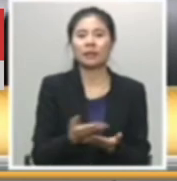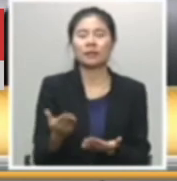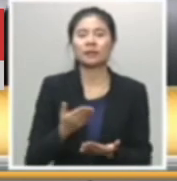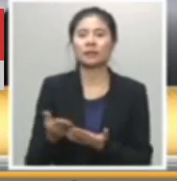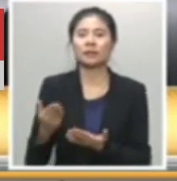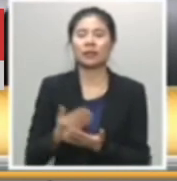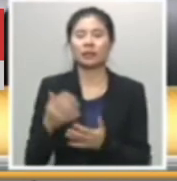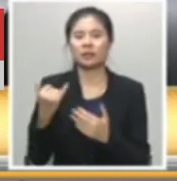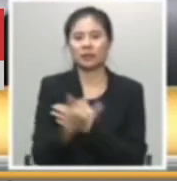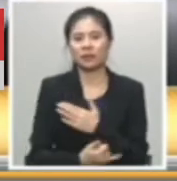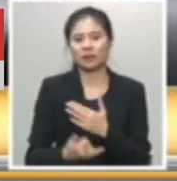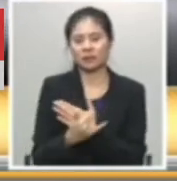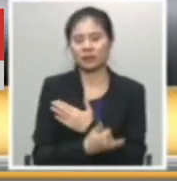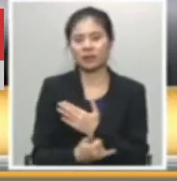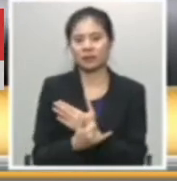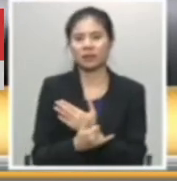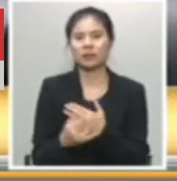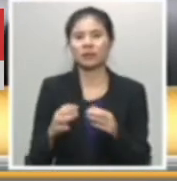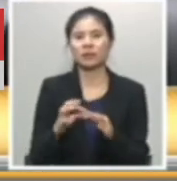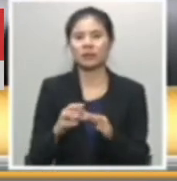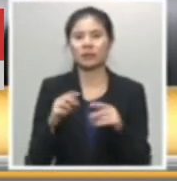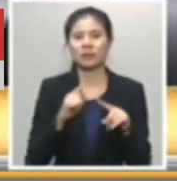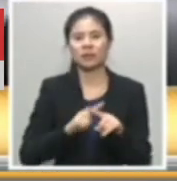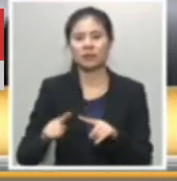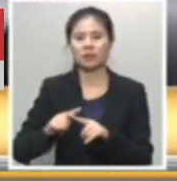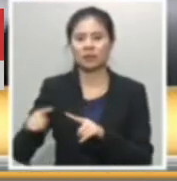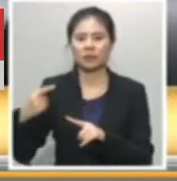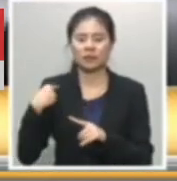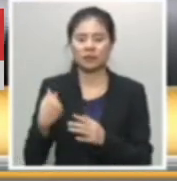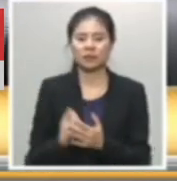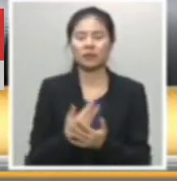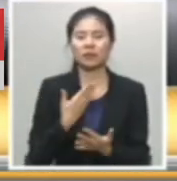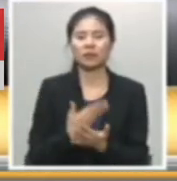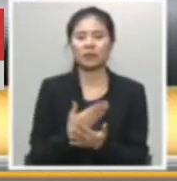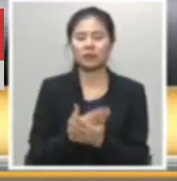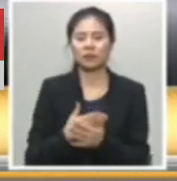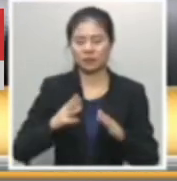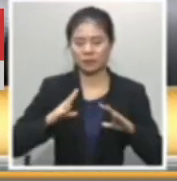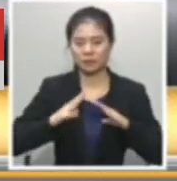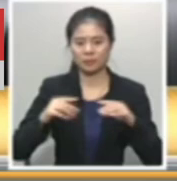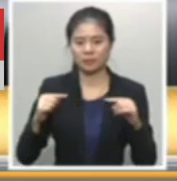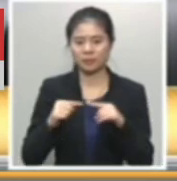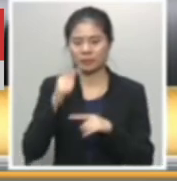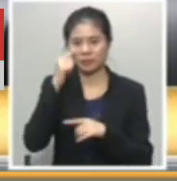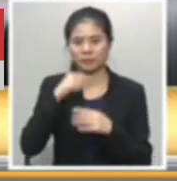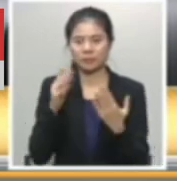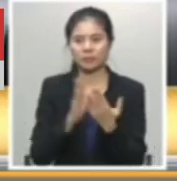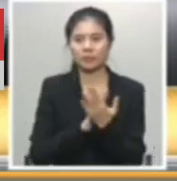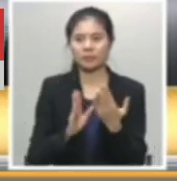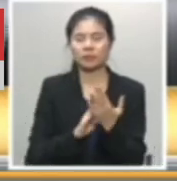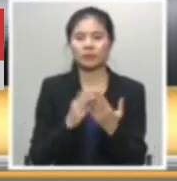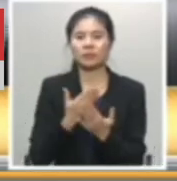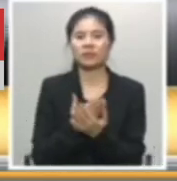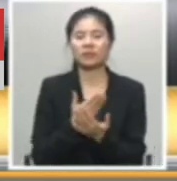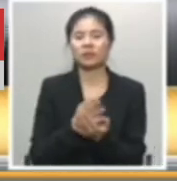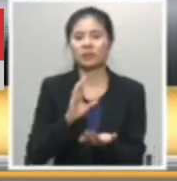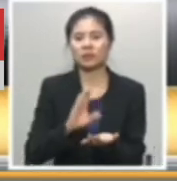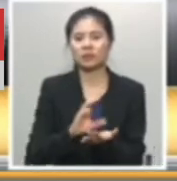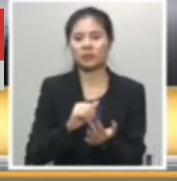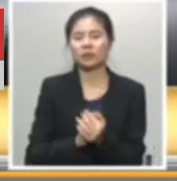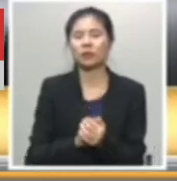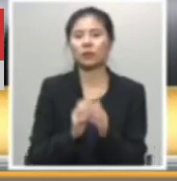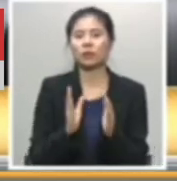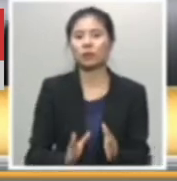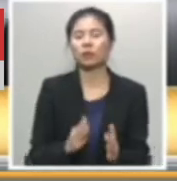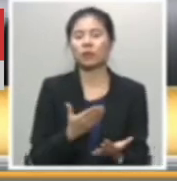ที่ถือพันธบัตรดังกล่าวเนี่ยนะครับที่เขาเอาเงินมาพักไว้ในประเทศไทยเนี่ยการลงทุนจึงเป็นความเสี่ยงที่นักลงทุ